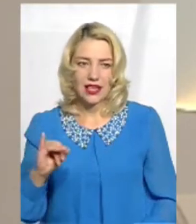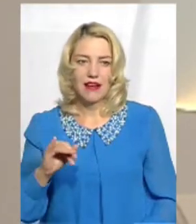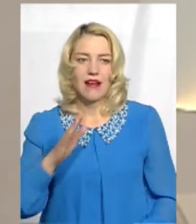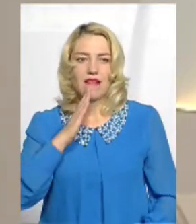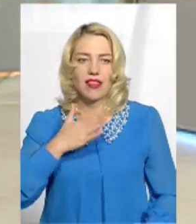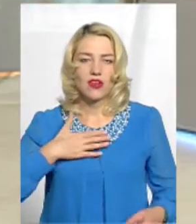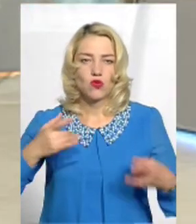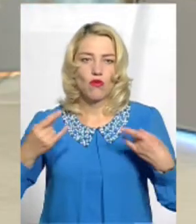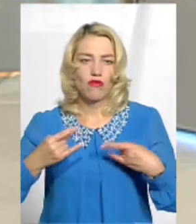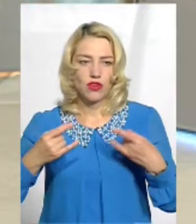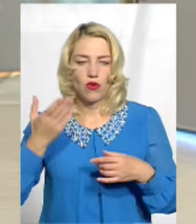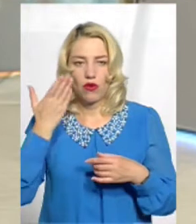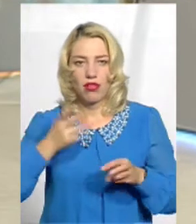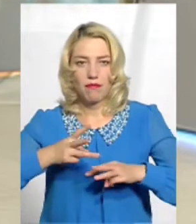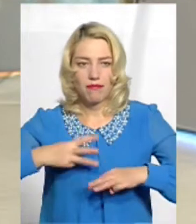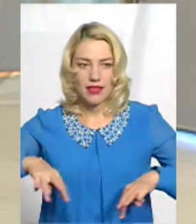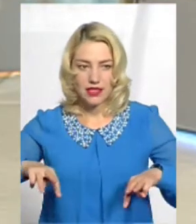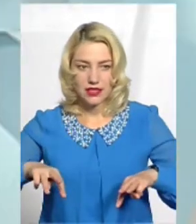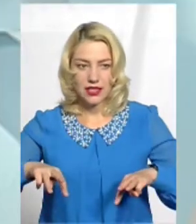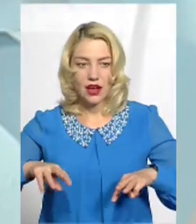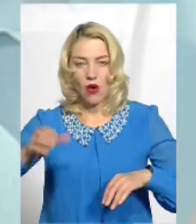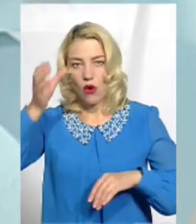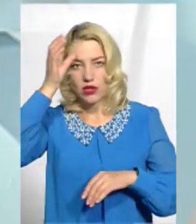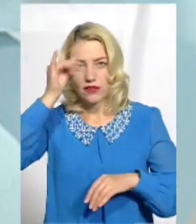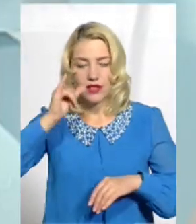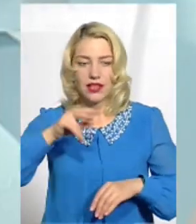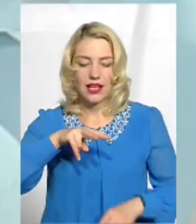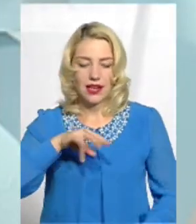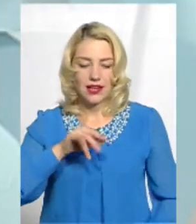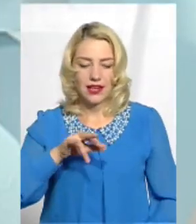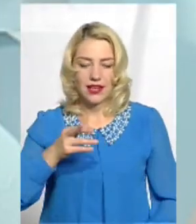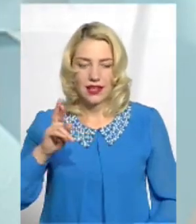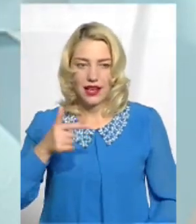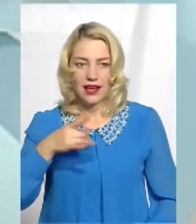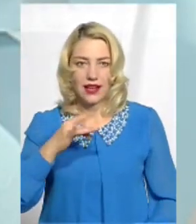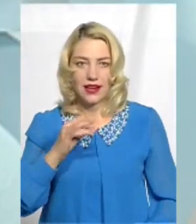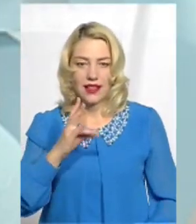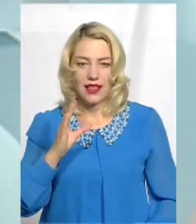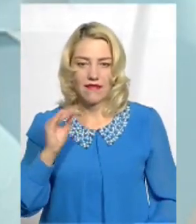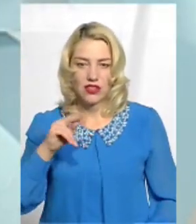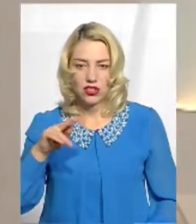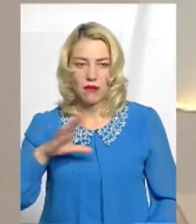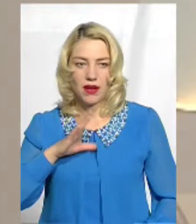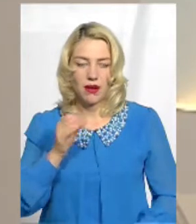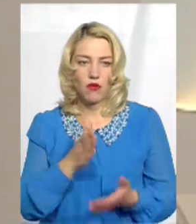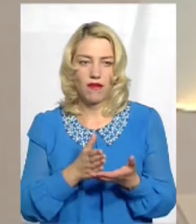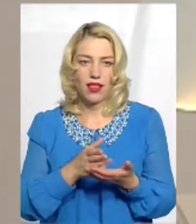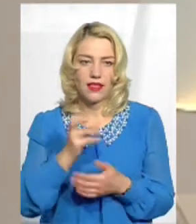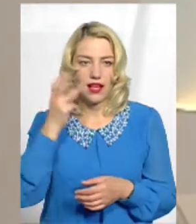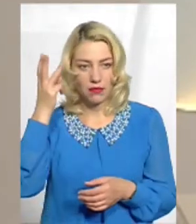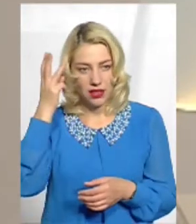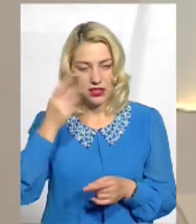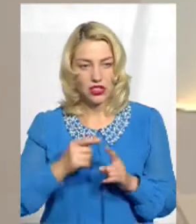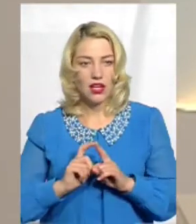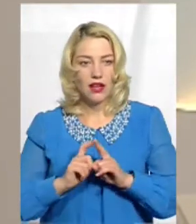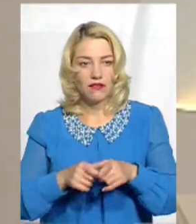коли міністр освіти і науки Лілія Гриневич перебувала на Хмельниччині.